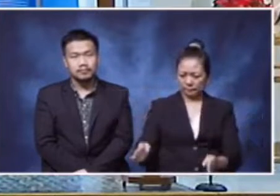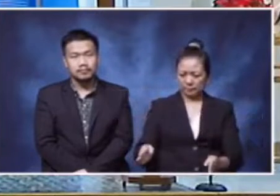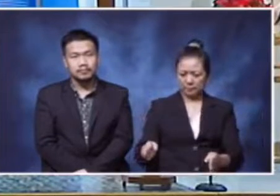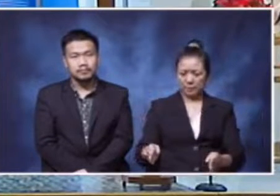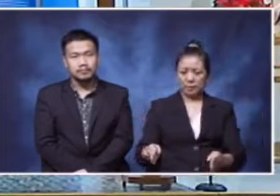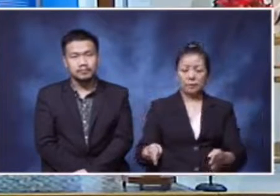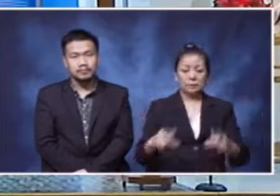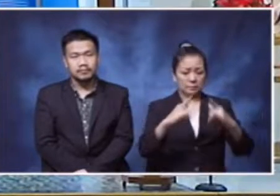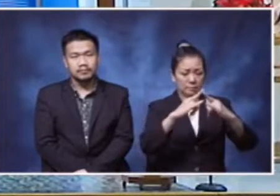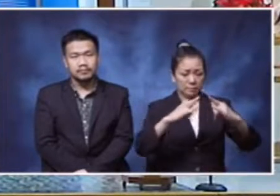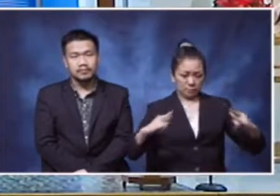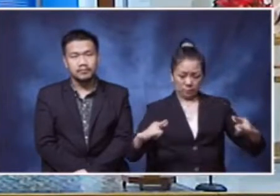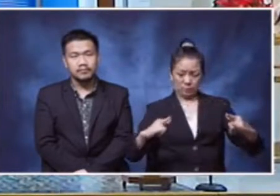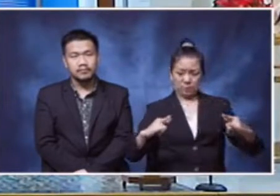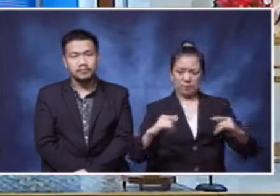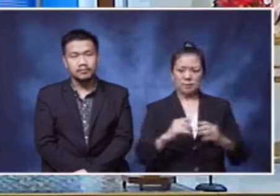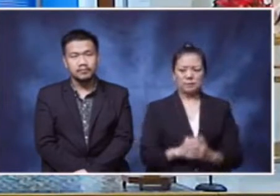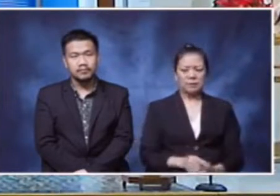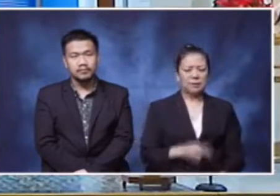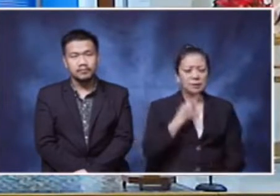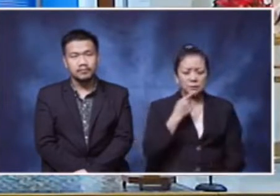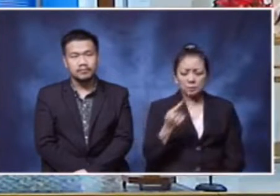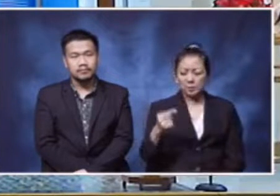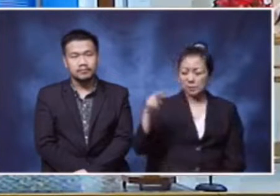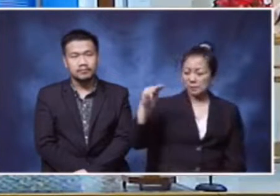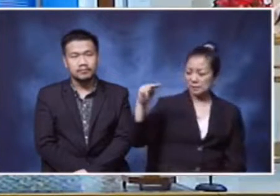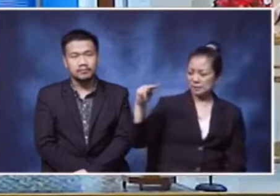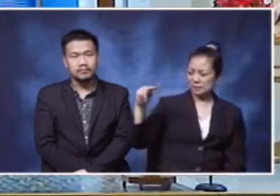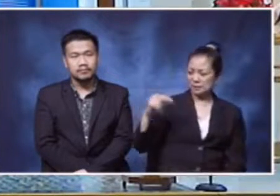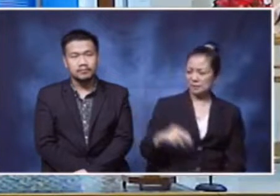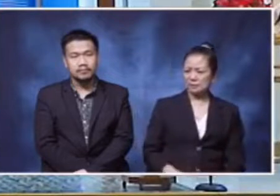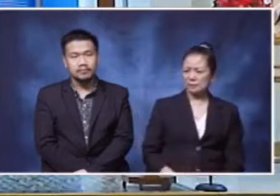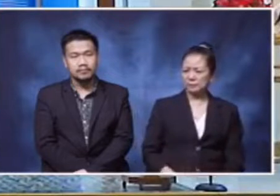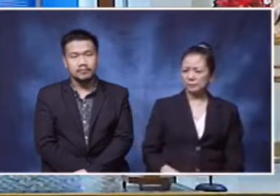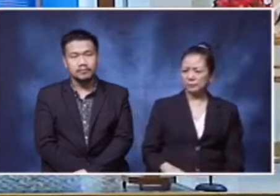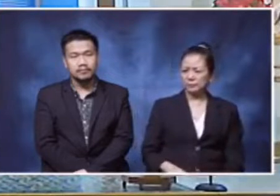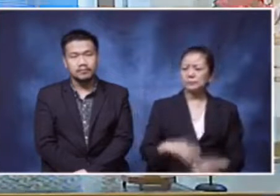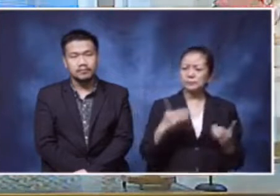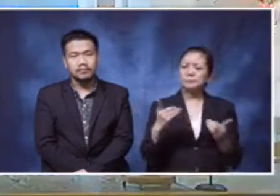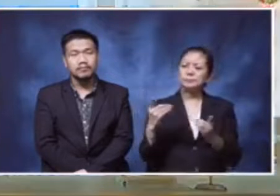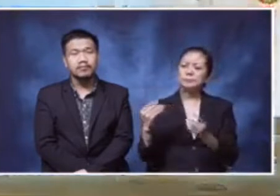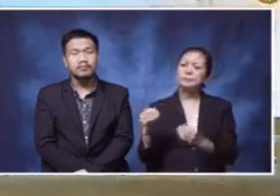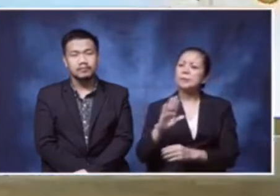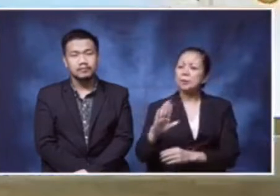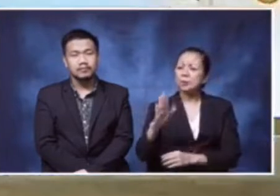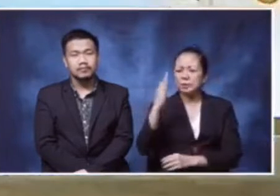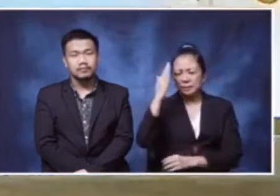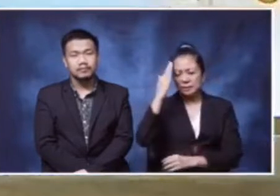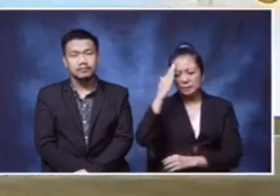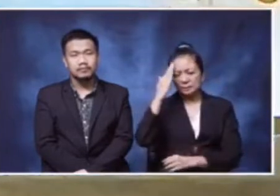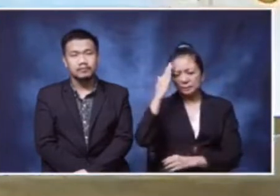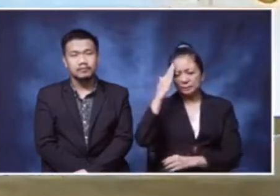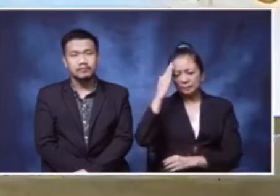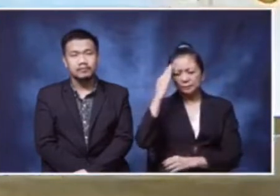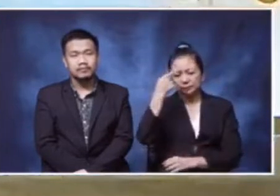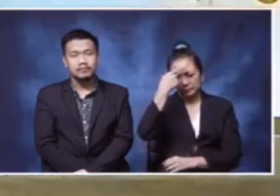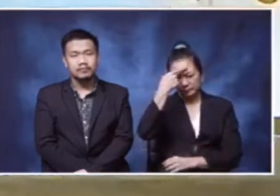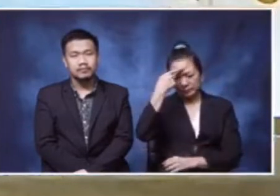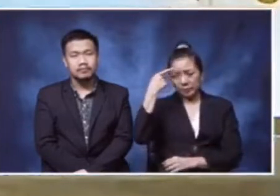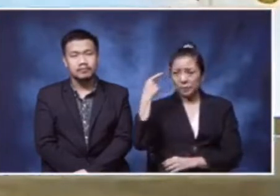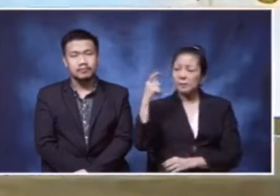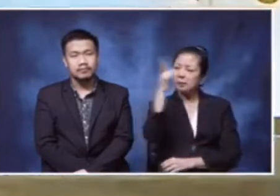lamang." Sumagot si Nathan, "Isagawa mo ang iyong iniisip, sapagkat